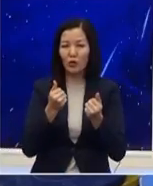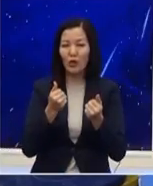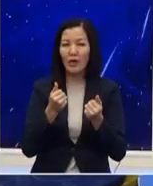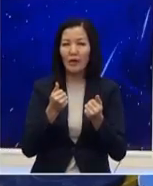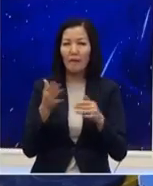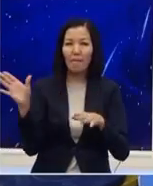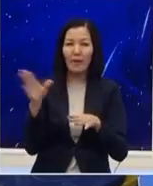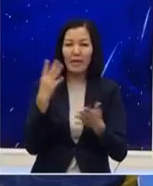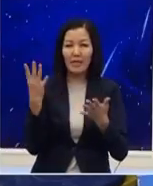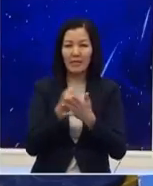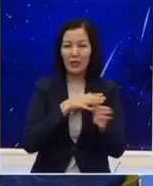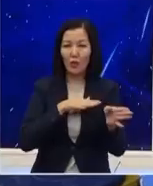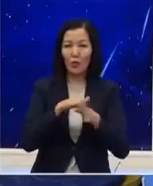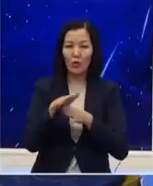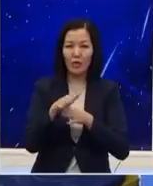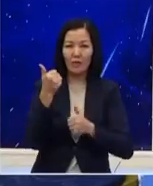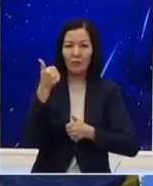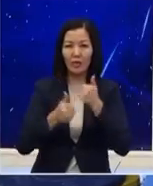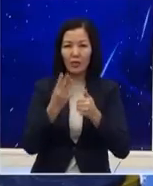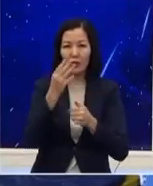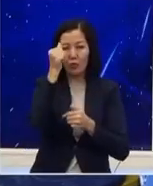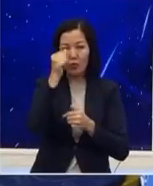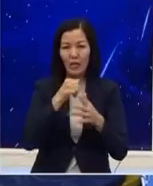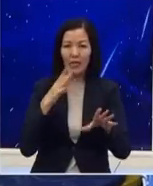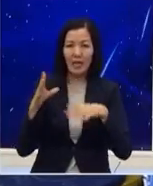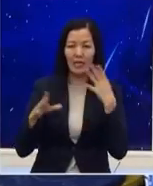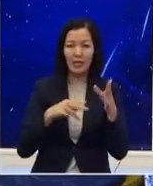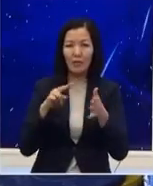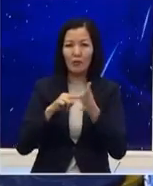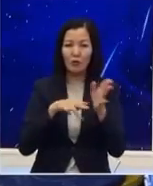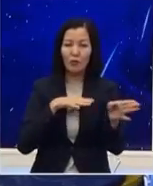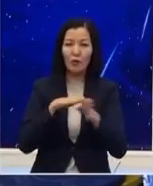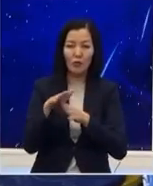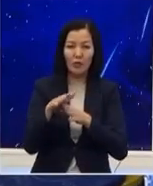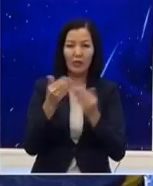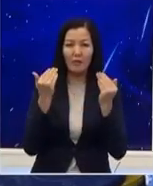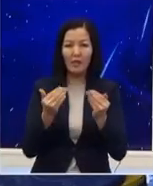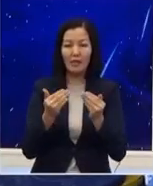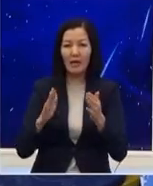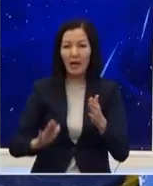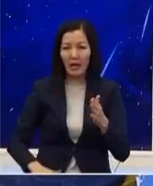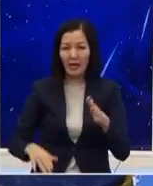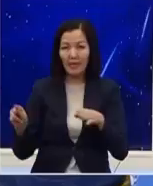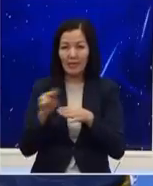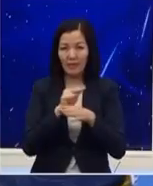жоқ. Барлығы сәтті болды. Бұл жарысқа 4 ай дайындалдым. Жоспарды орындадым. Енді аяғымды емдеп